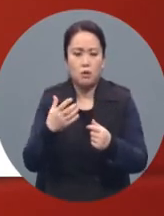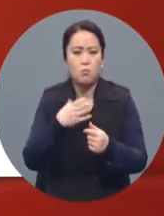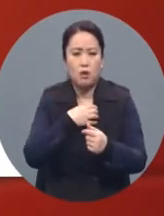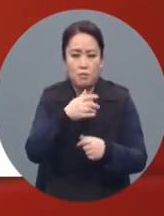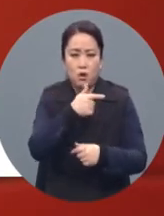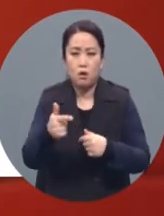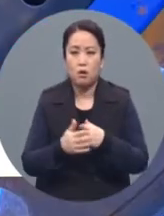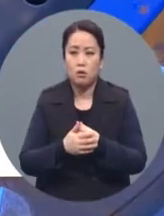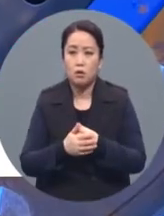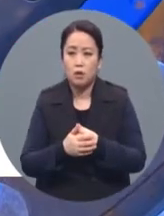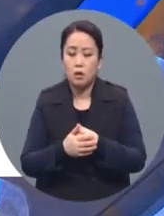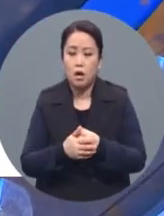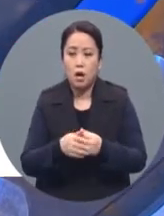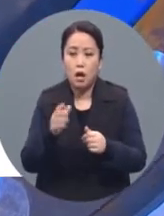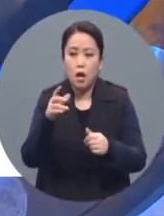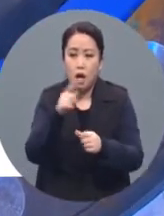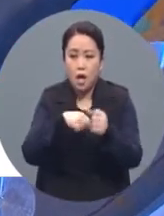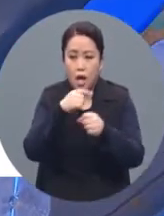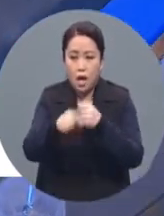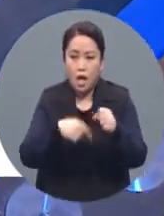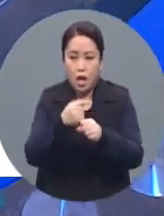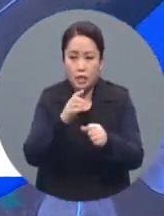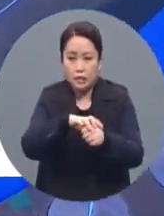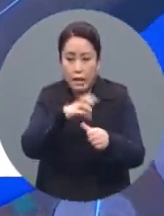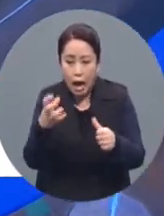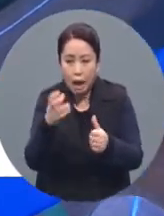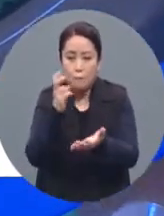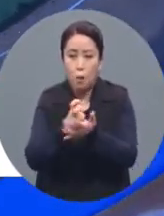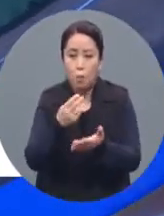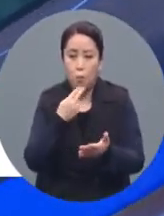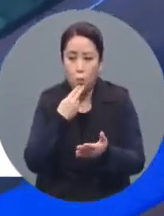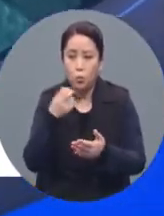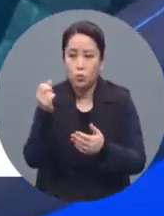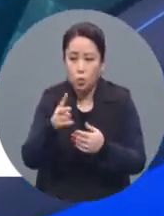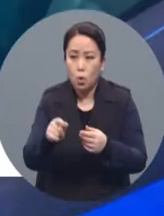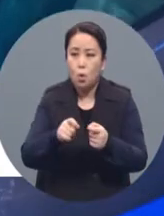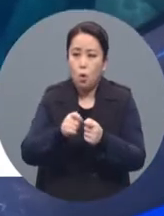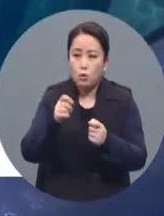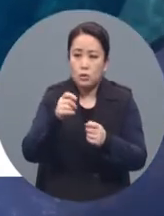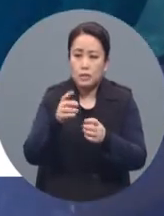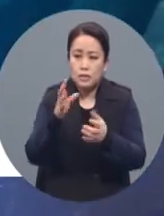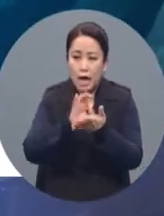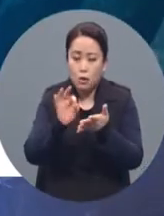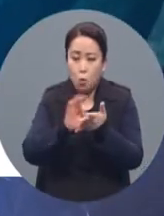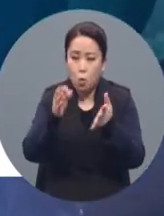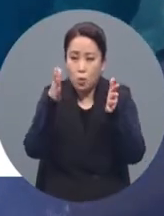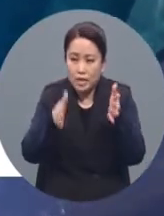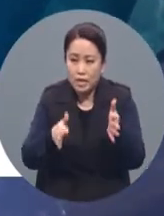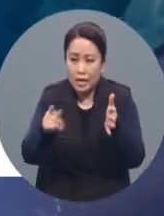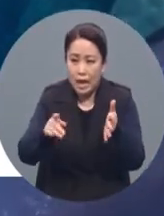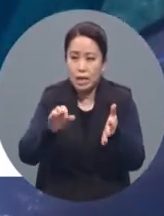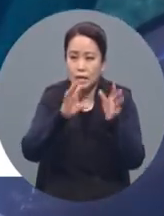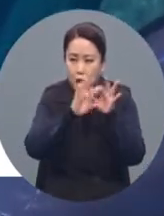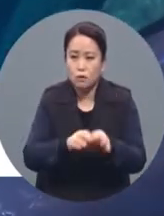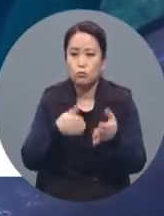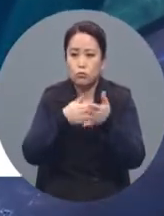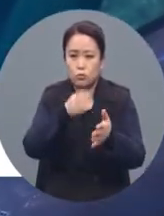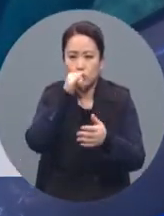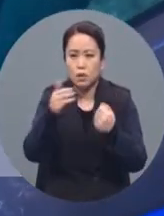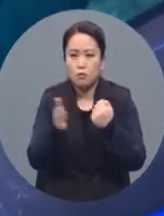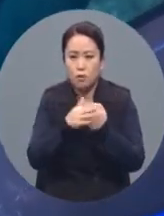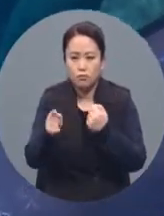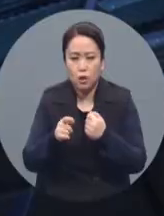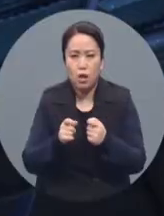연장도 지금 캐서 이제 킴 되고 있는 상황에서 연구처 벌지 설까 사실은 저희가 다를 바가 없다 라고 생각을 하고 있기 때문에